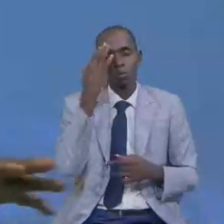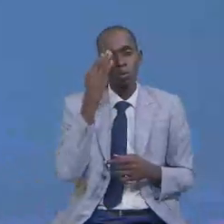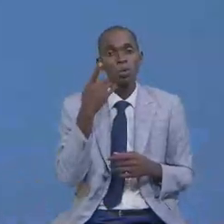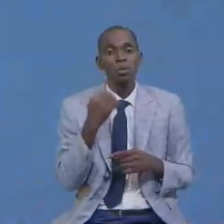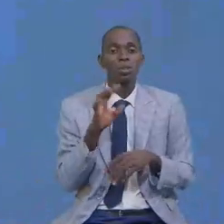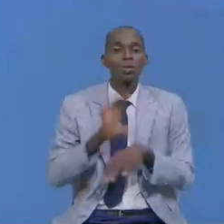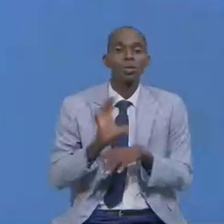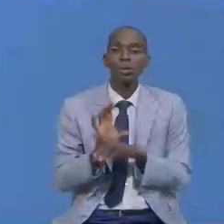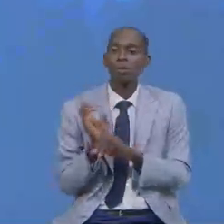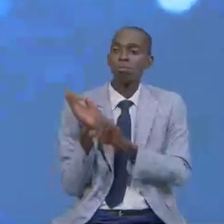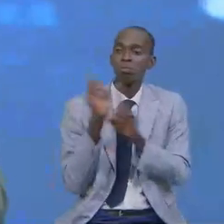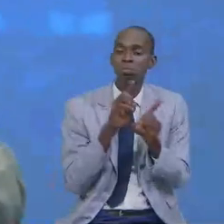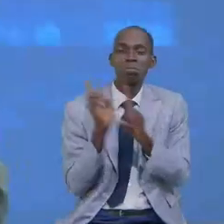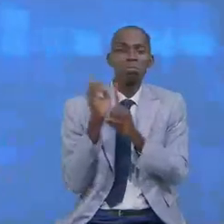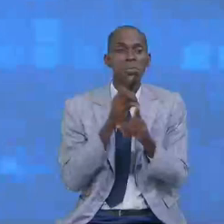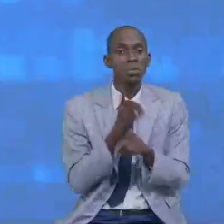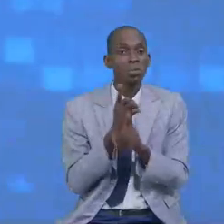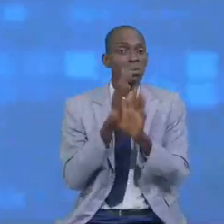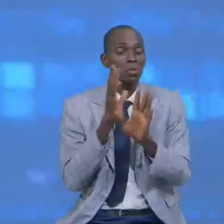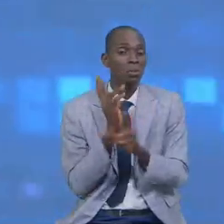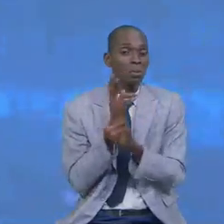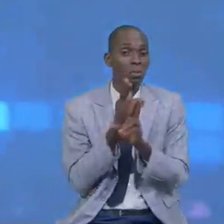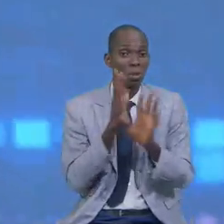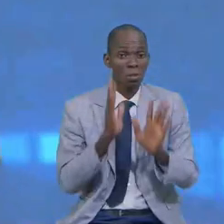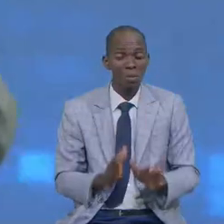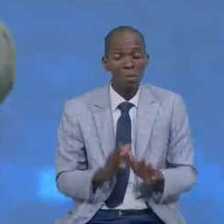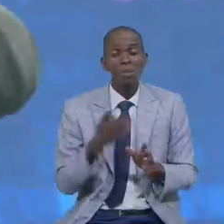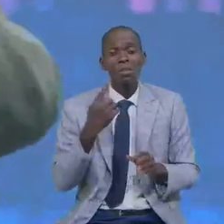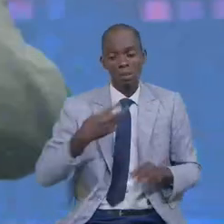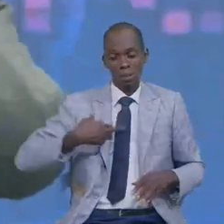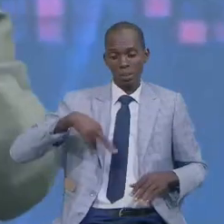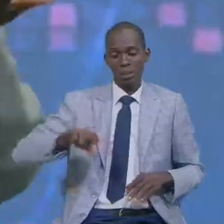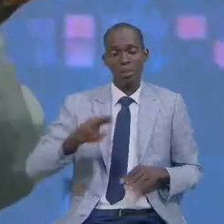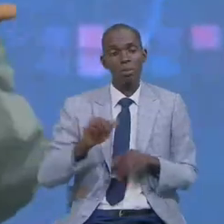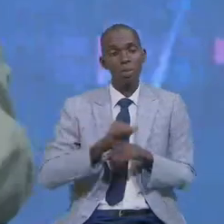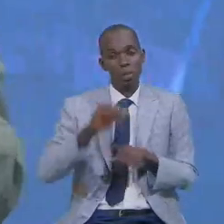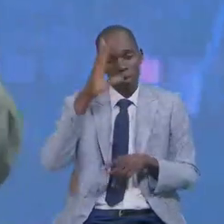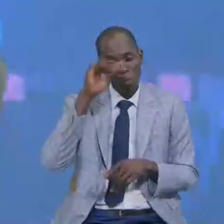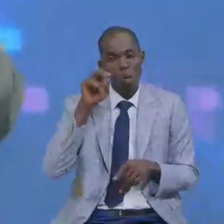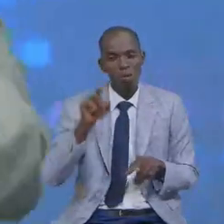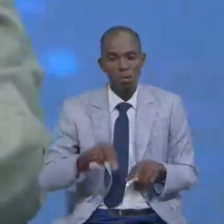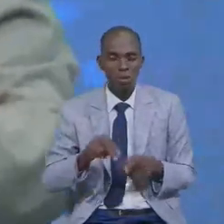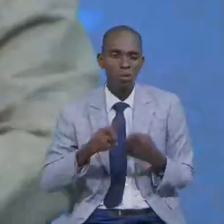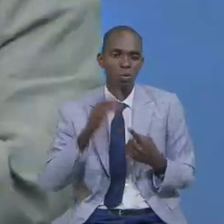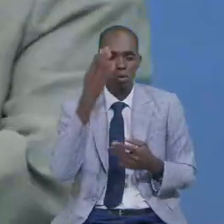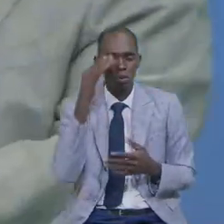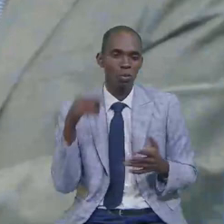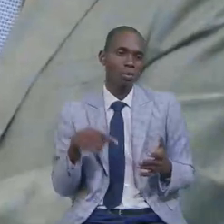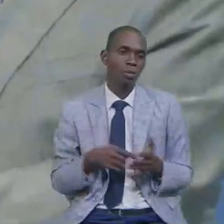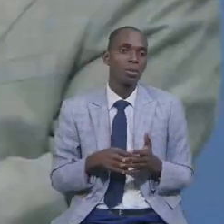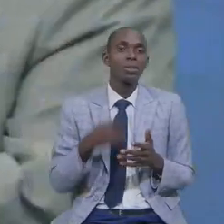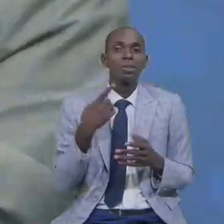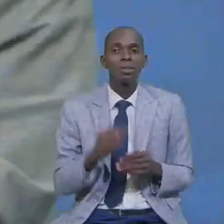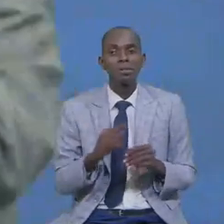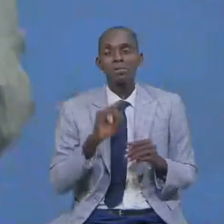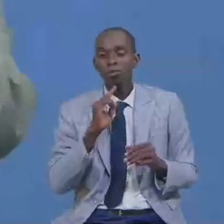cela. L'homme religieux doit connaître ceci. Et la femme dévouée aussi